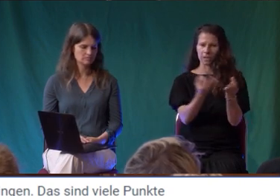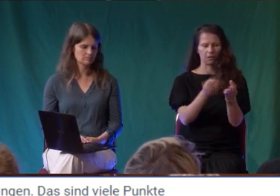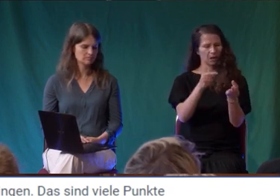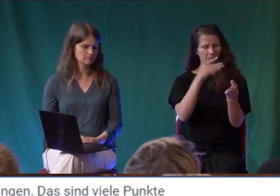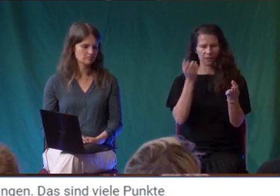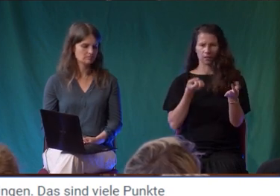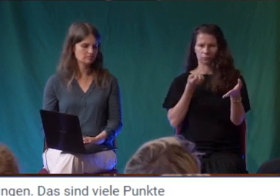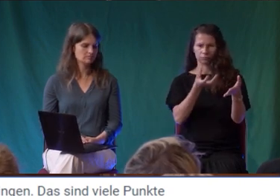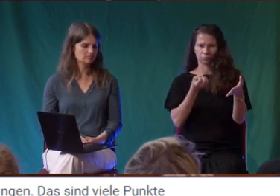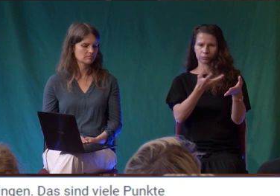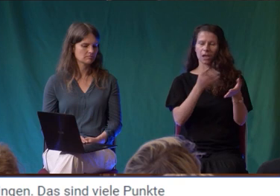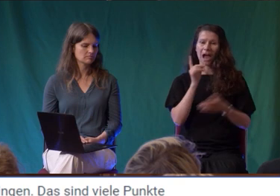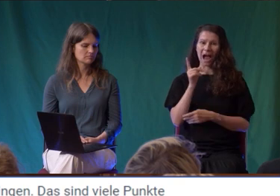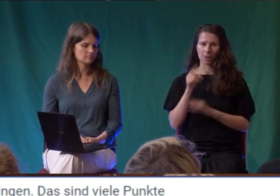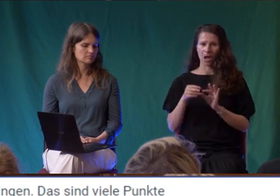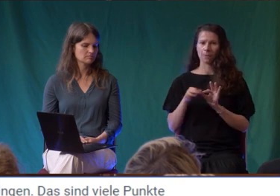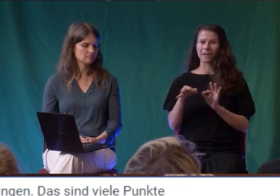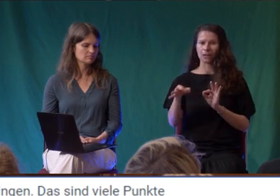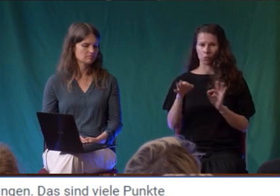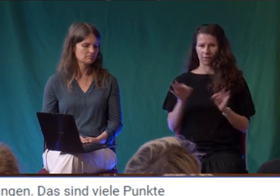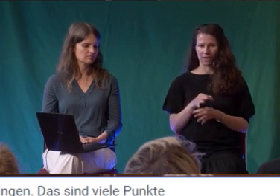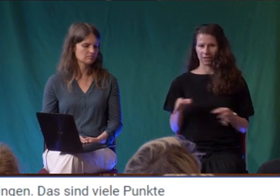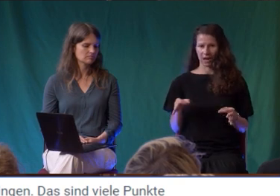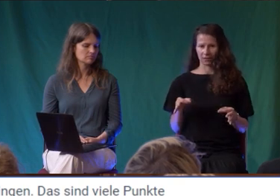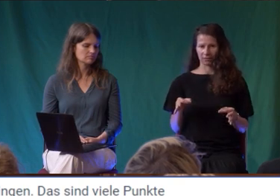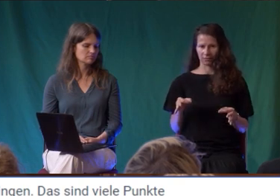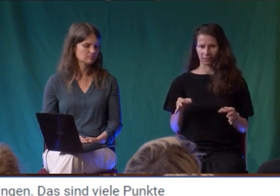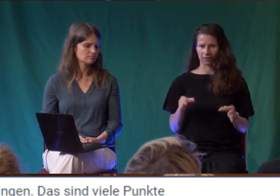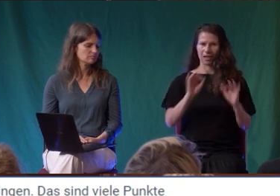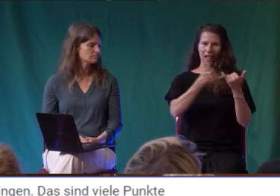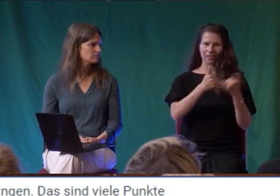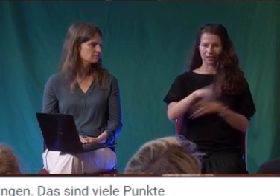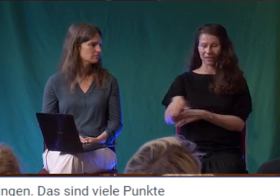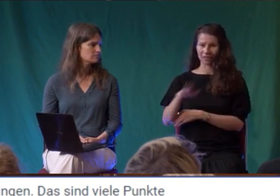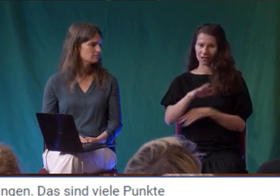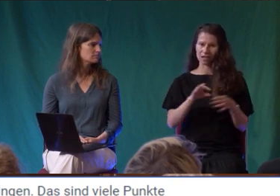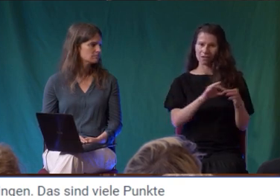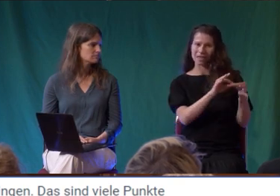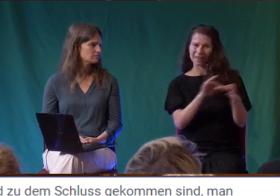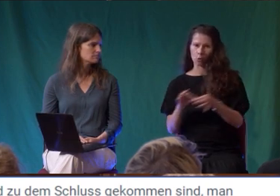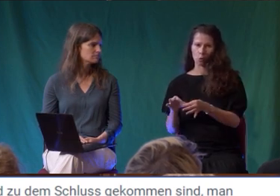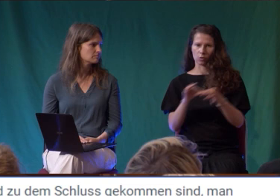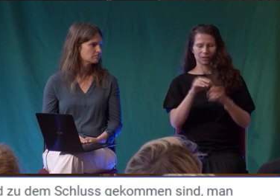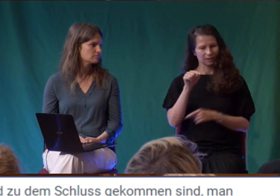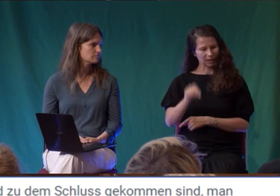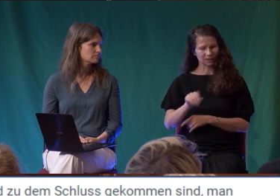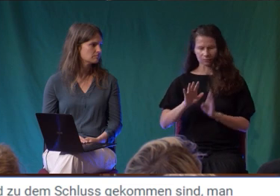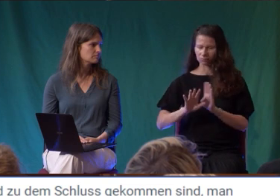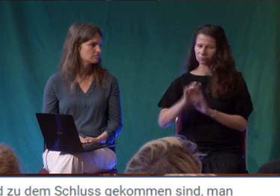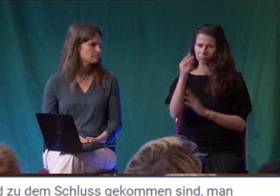basteln aber die Bindungsfähigkeit und die die Bindung zwischen Eltern und Kindern ist das wichtigste eigentlich